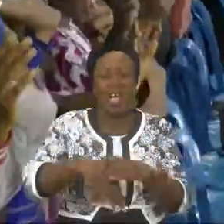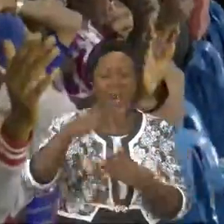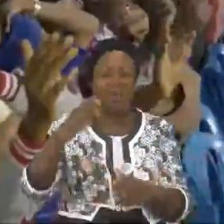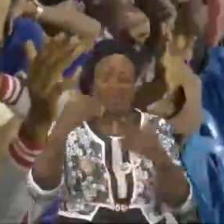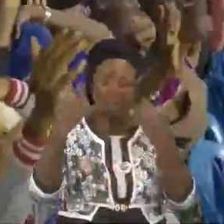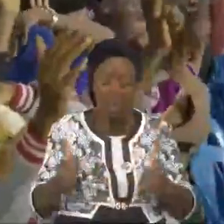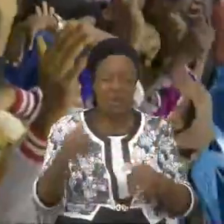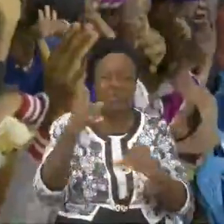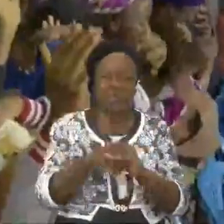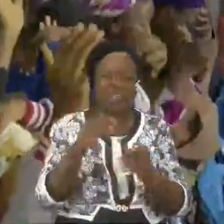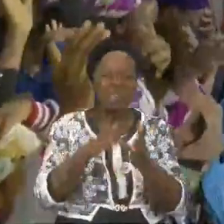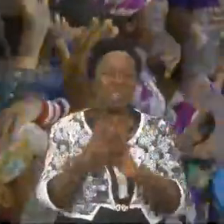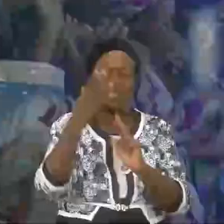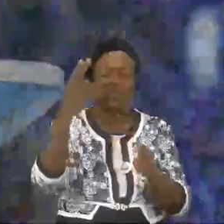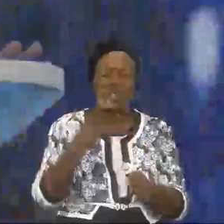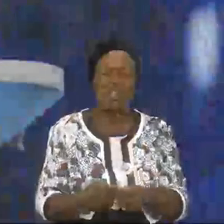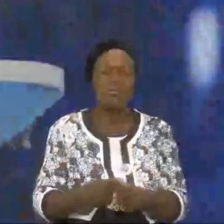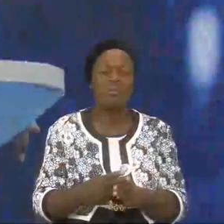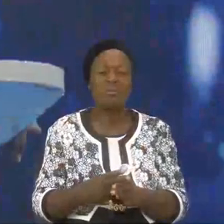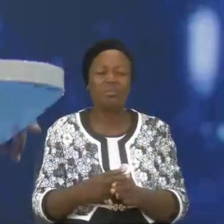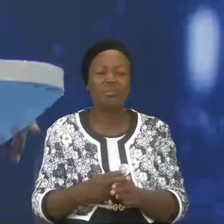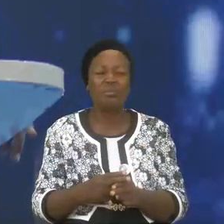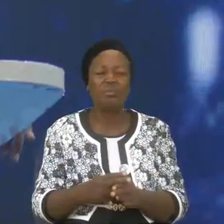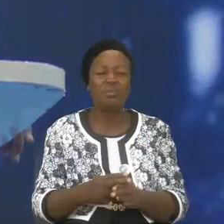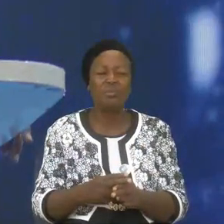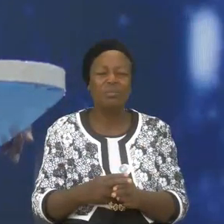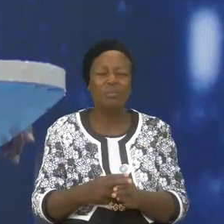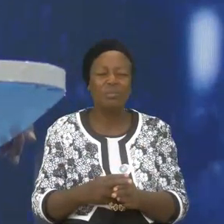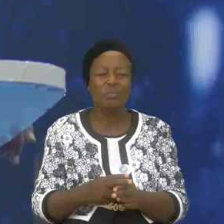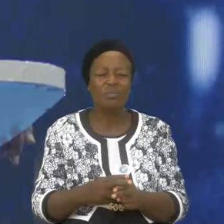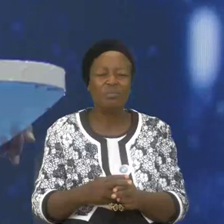tout maintenant au nom de Jésus.